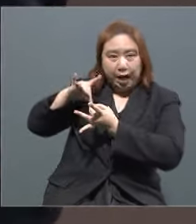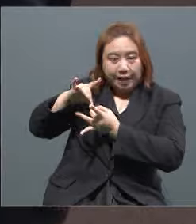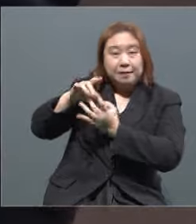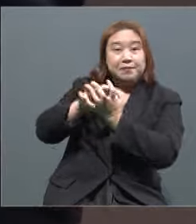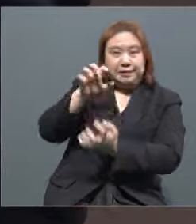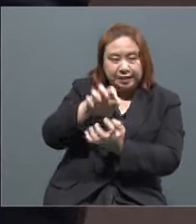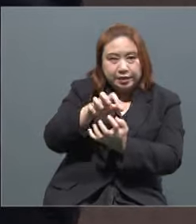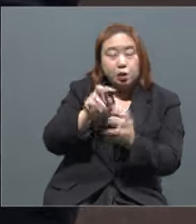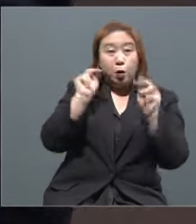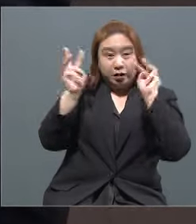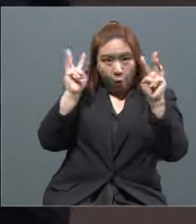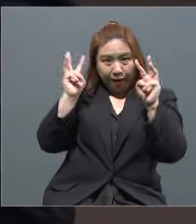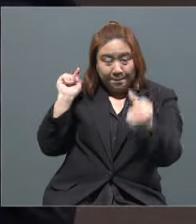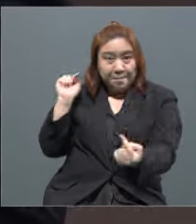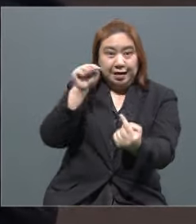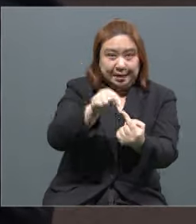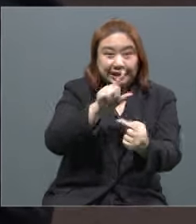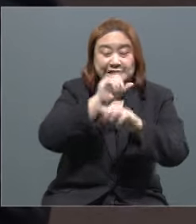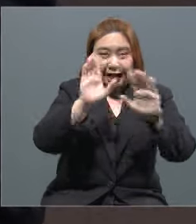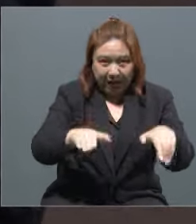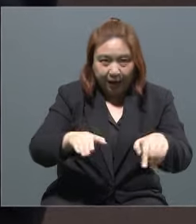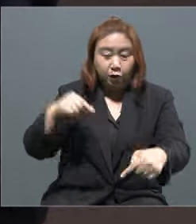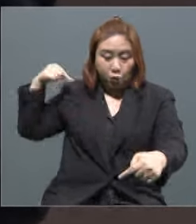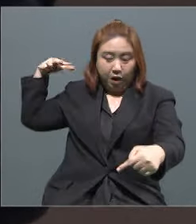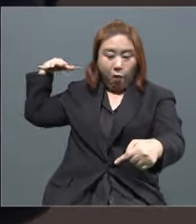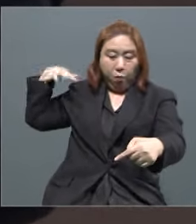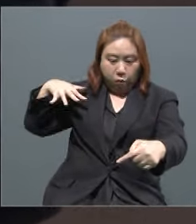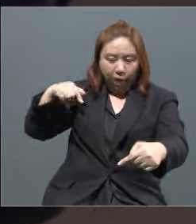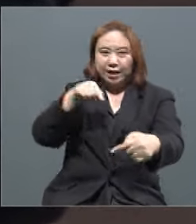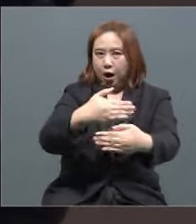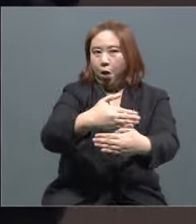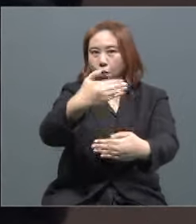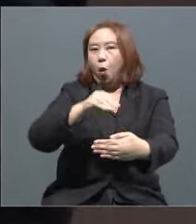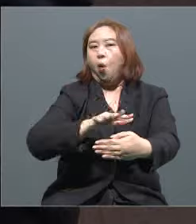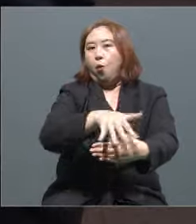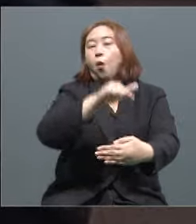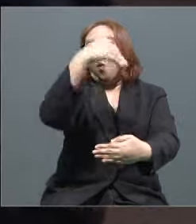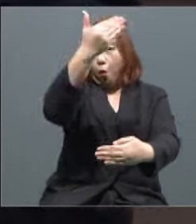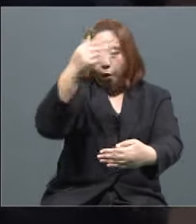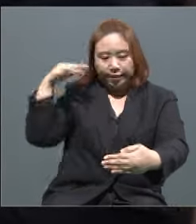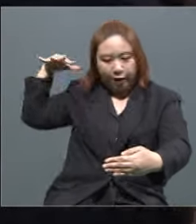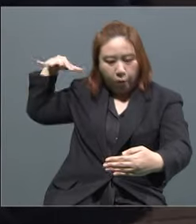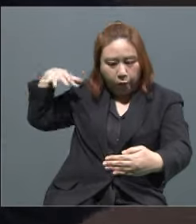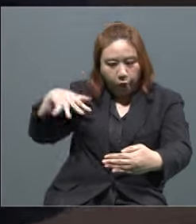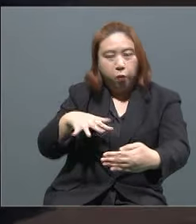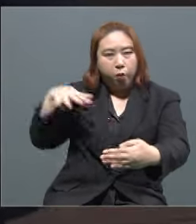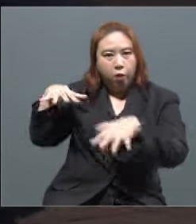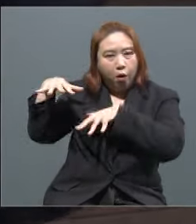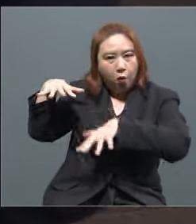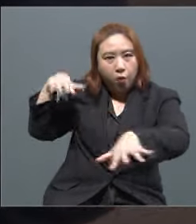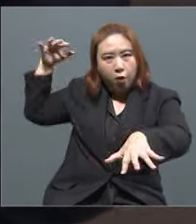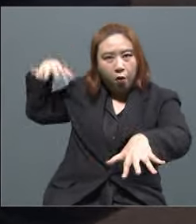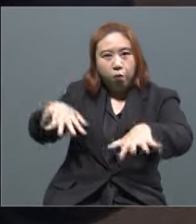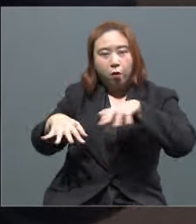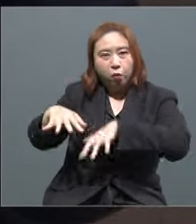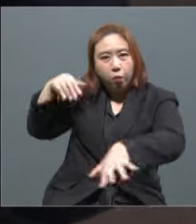รงนี้ครับมาที่ชัยนาทเองเนี่ยเราต้องมีการเร่งระบายน้ำในลำน้ำสายหลักทำให้เรามีความจำเป็นที่ต้องมีการระบายน้ำจากเขื่อนเจ้าพ